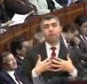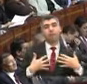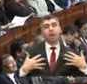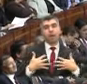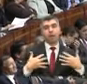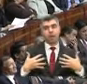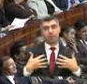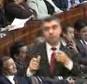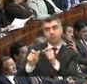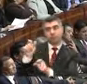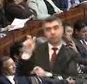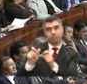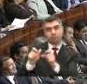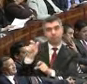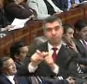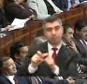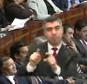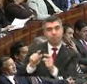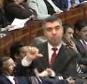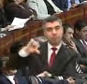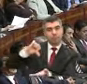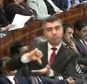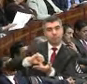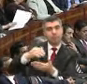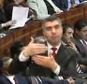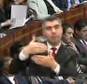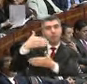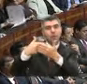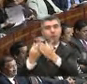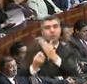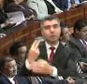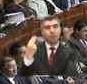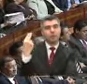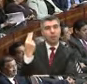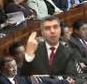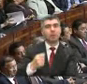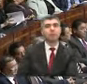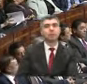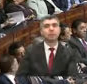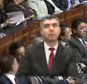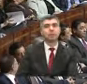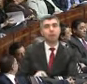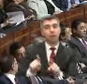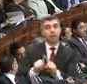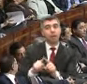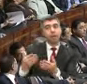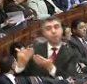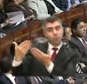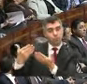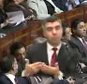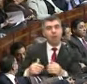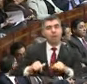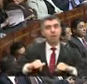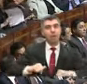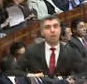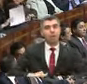لميدالت اعتمادات لخلق نواه بميدالت، واستبشرنا خيرا عندما زرتمونا بالاقليم